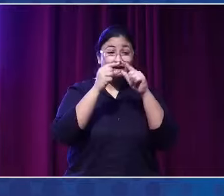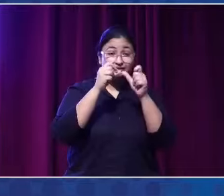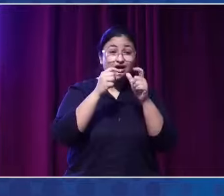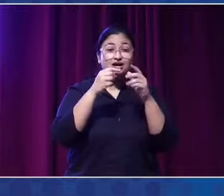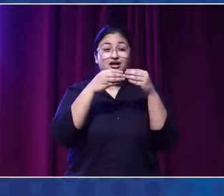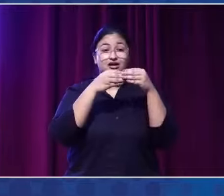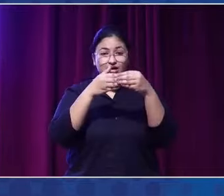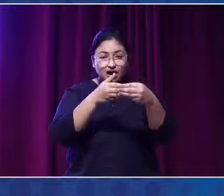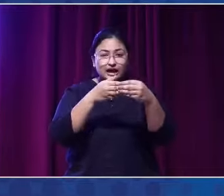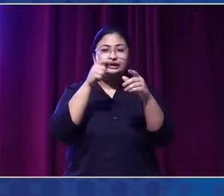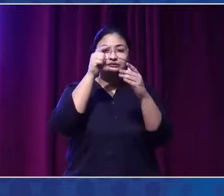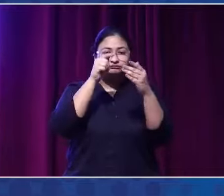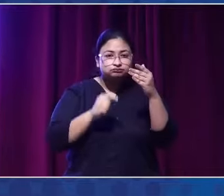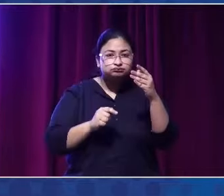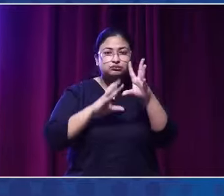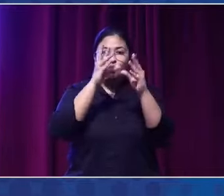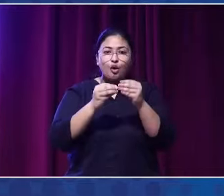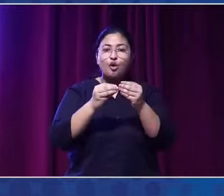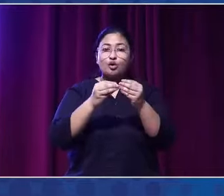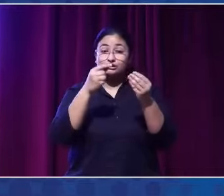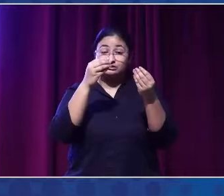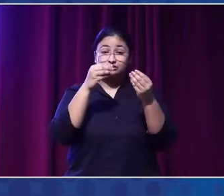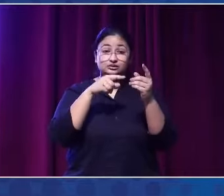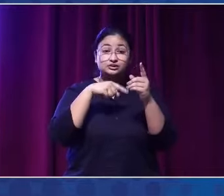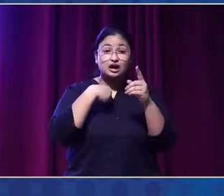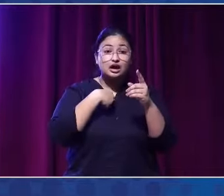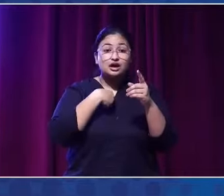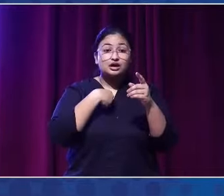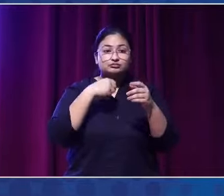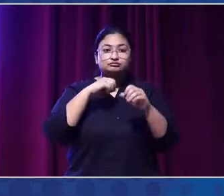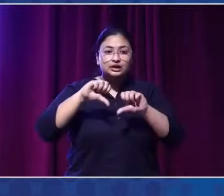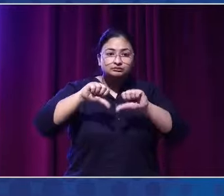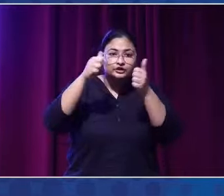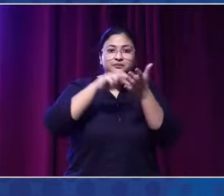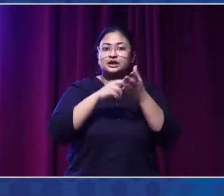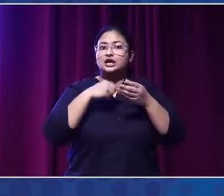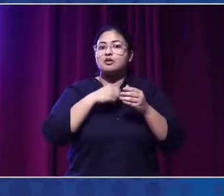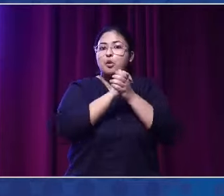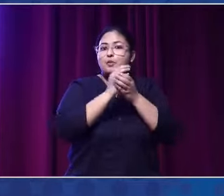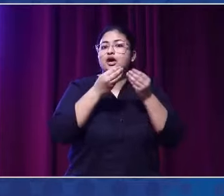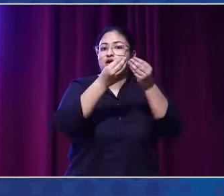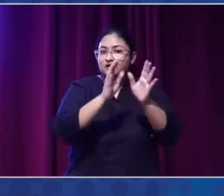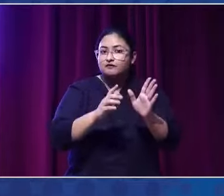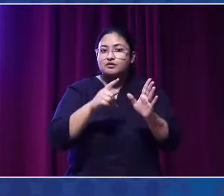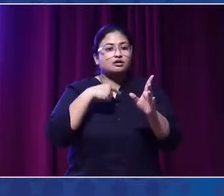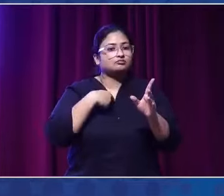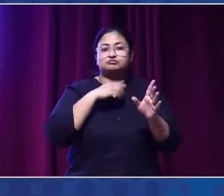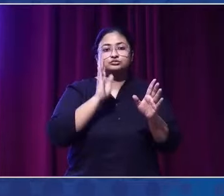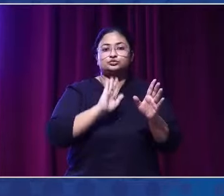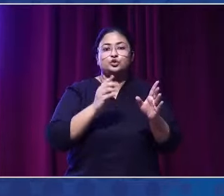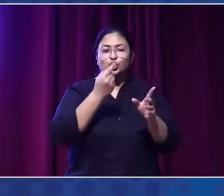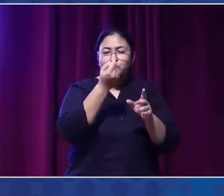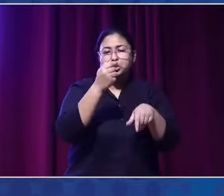को प्रोस्पेक्टिव तरीके से प्रो बोनो के नाम पर हम जीतेंगे तो आपको ये देंगे इसको रोका गया कहीं नहीं हुआ उसके बाद एक दो जगह के